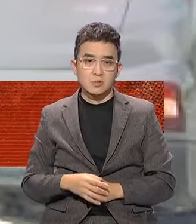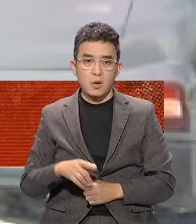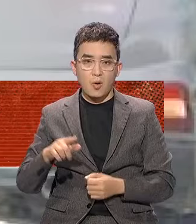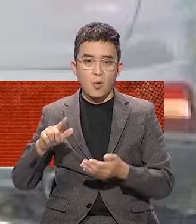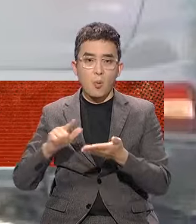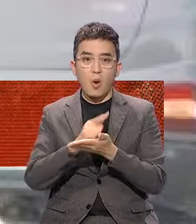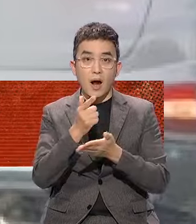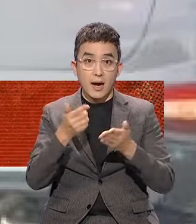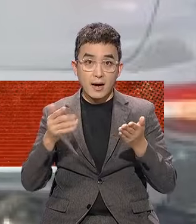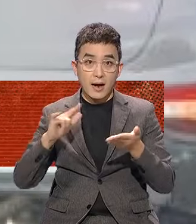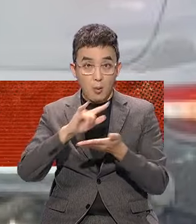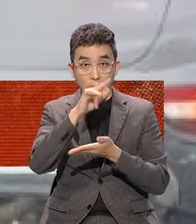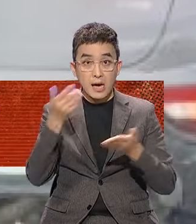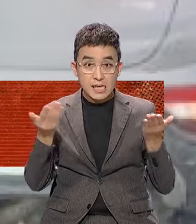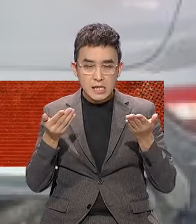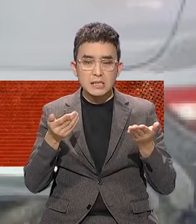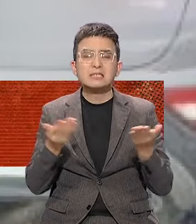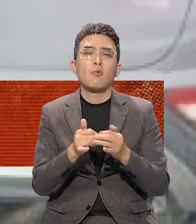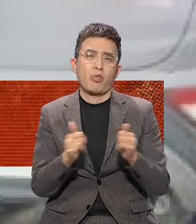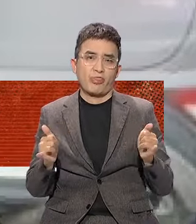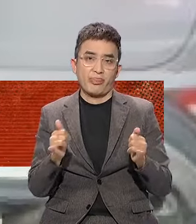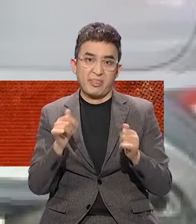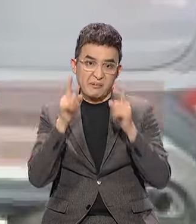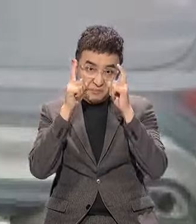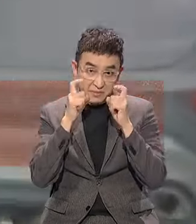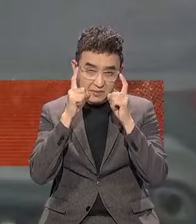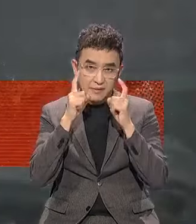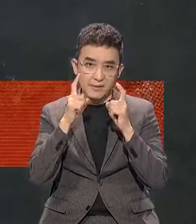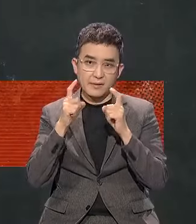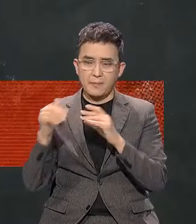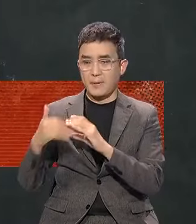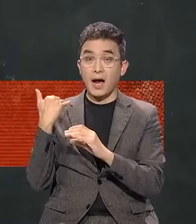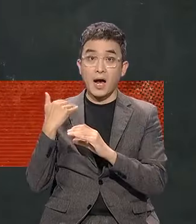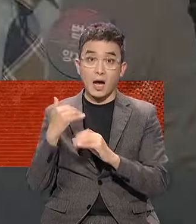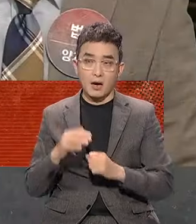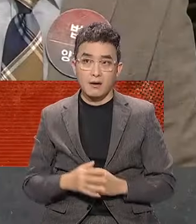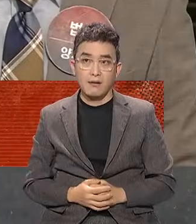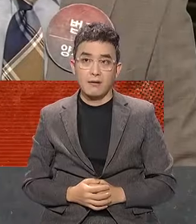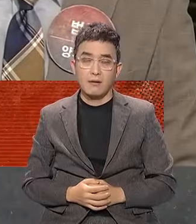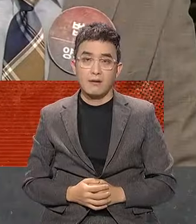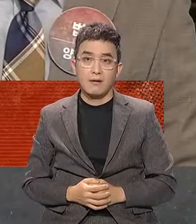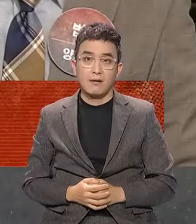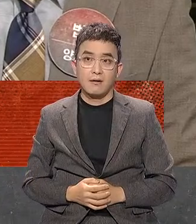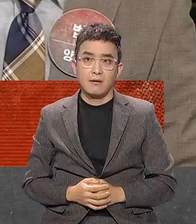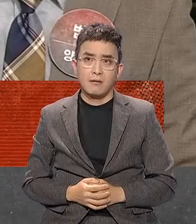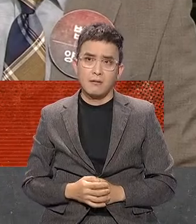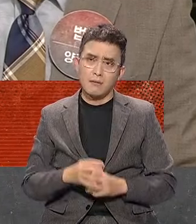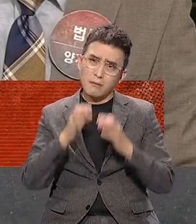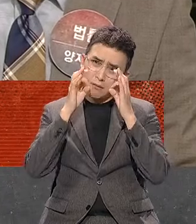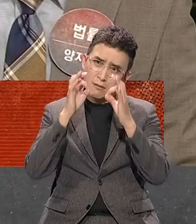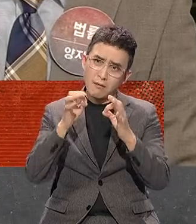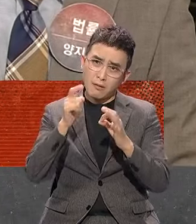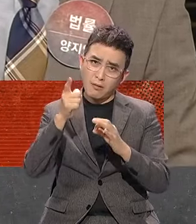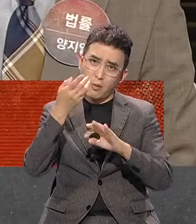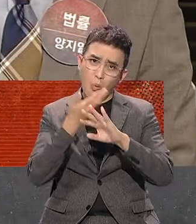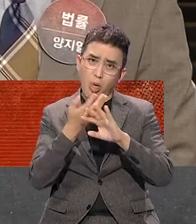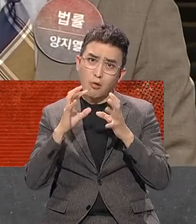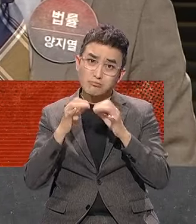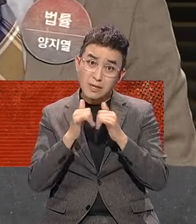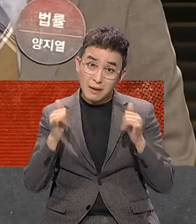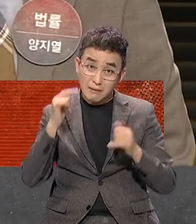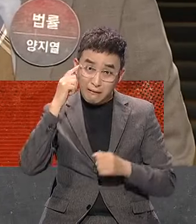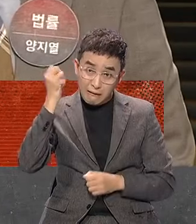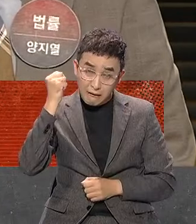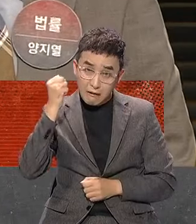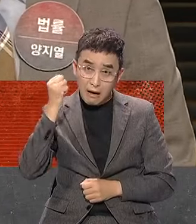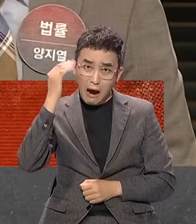했는데 자 그럼 저 버스 기사 뒤에 있는 사람들 인천 국제공항에서 온 거니까 혹시 외국 사람들일까요 외국 사람 한국인으로